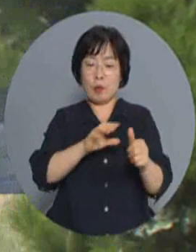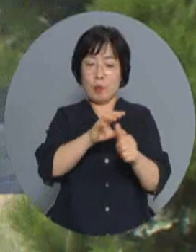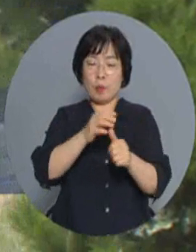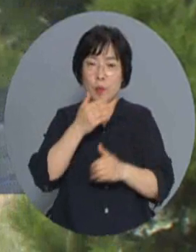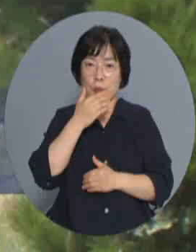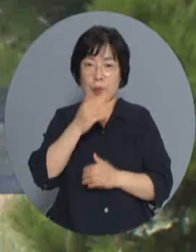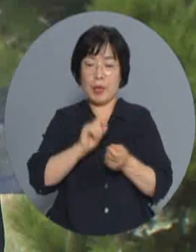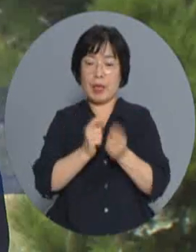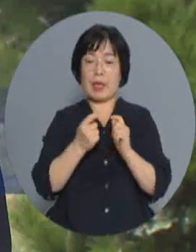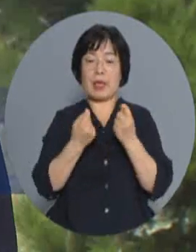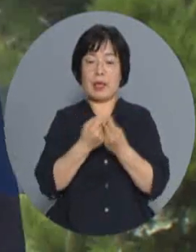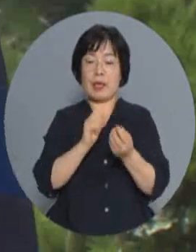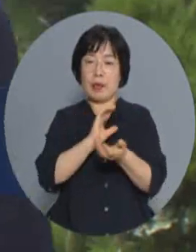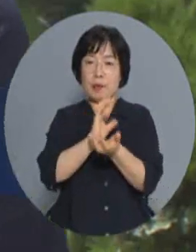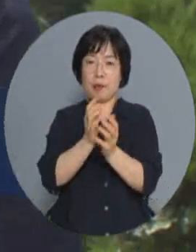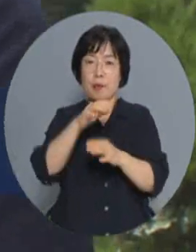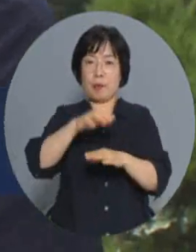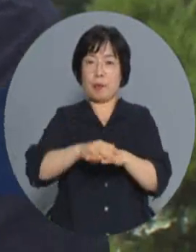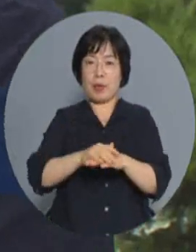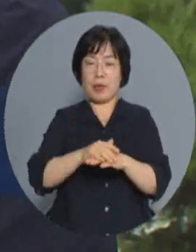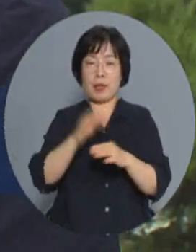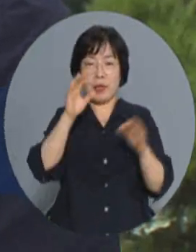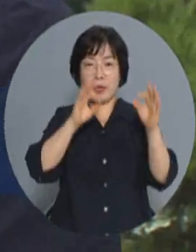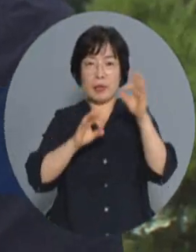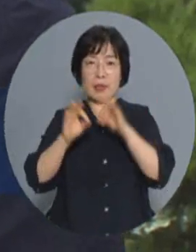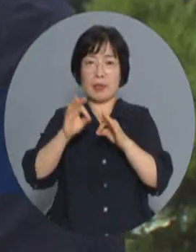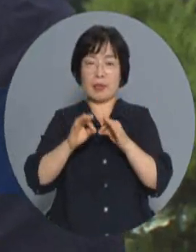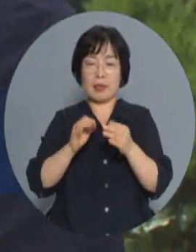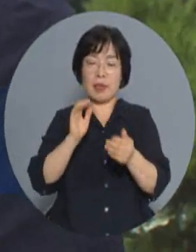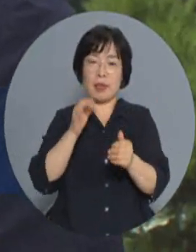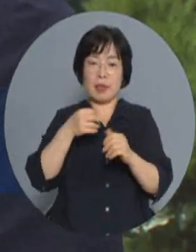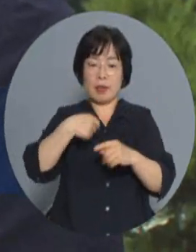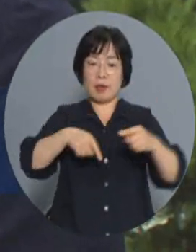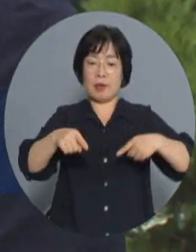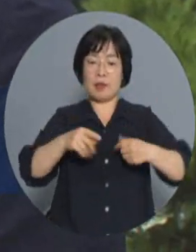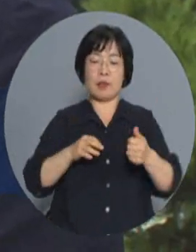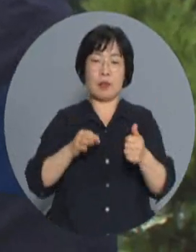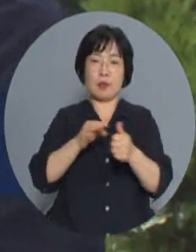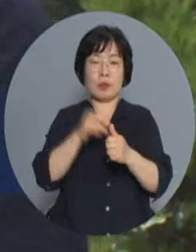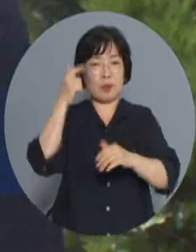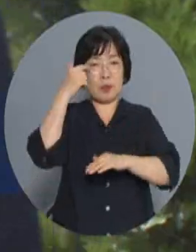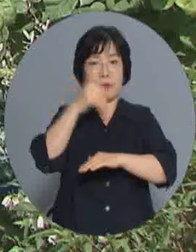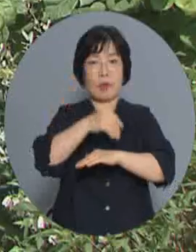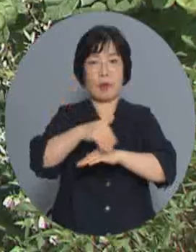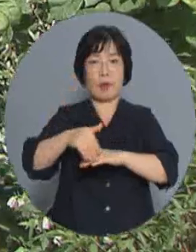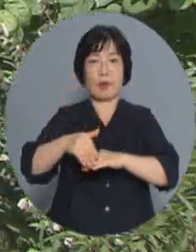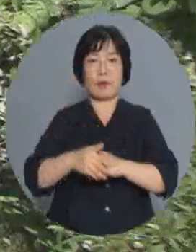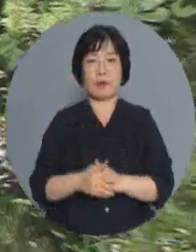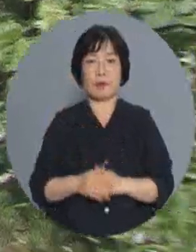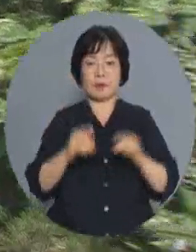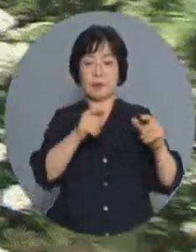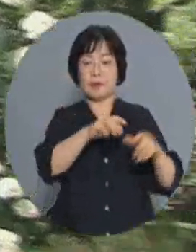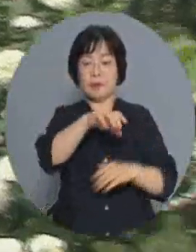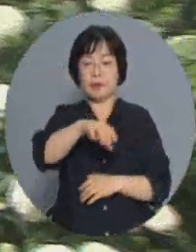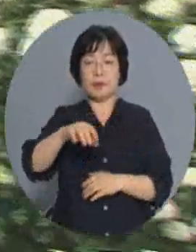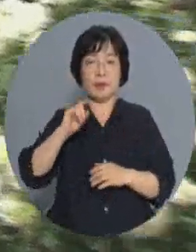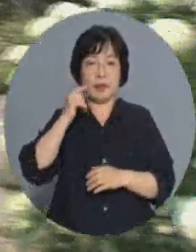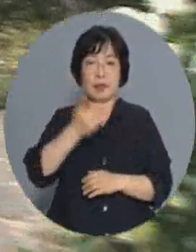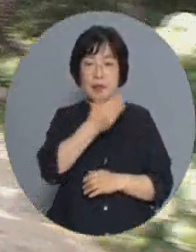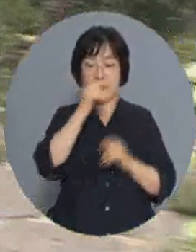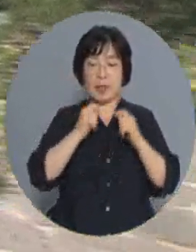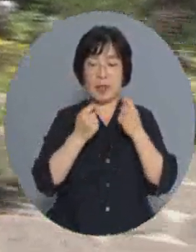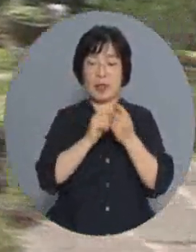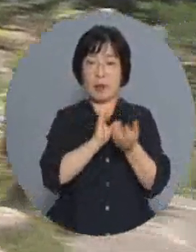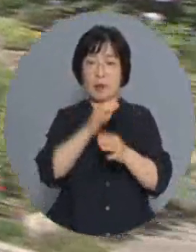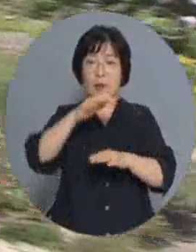있는 민간 정원을 적극적으로 발굴하여 행정적 재정적 지원을 추진하고 있으며 돈의 곳곳에 아름다운 개인